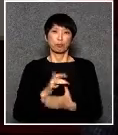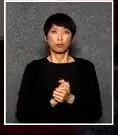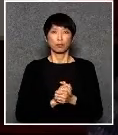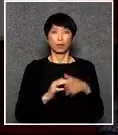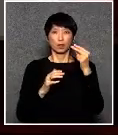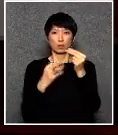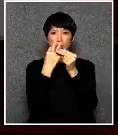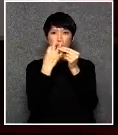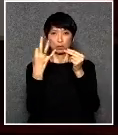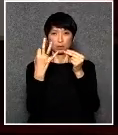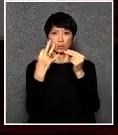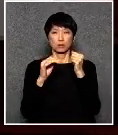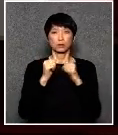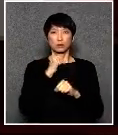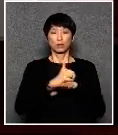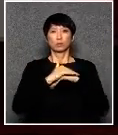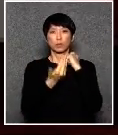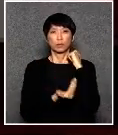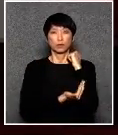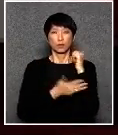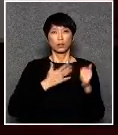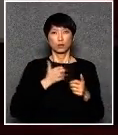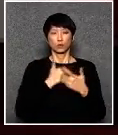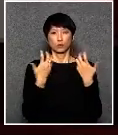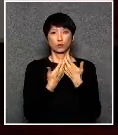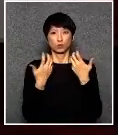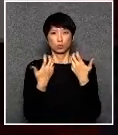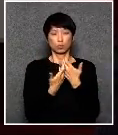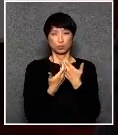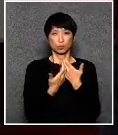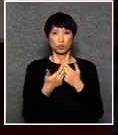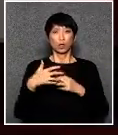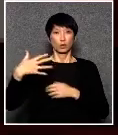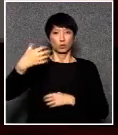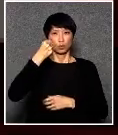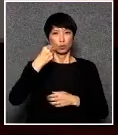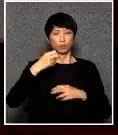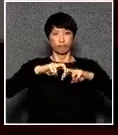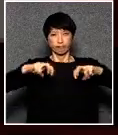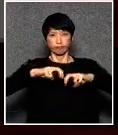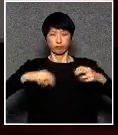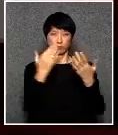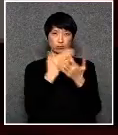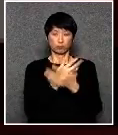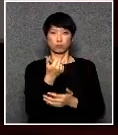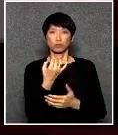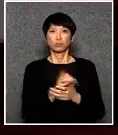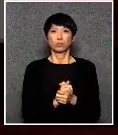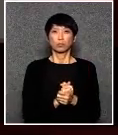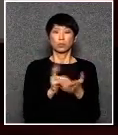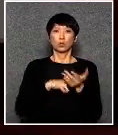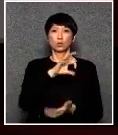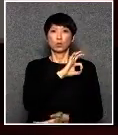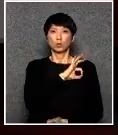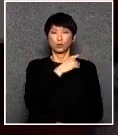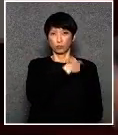73條第一項就係講預算權，批准呢個財政預算案、審核財政預算案。所以呢個係立法會